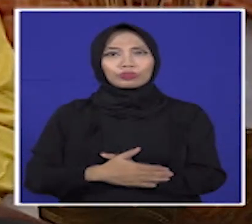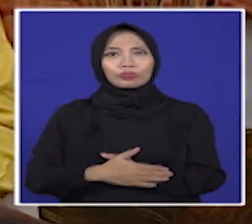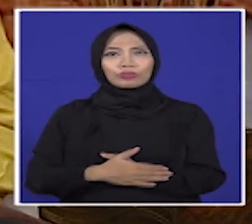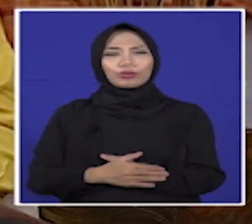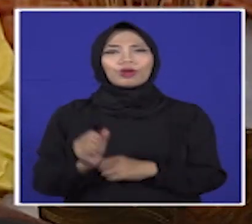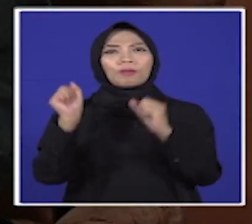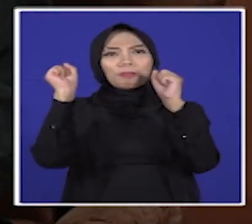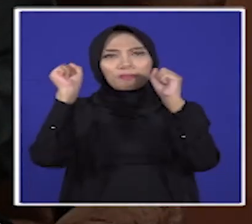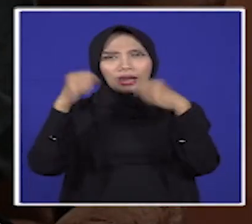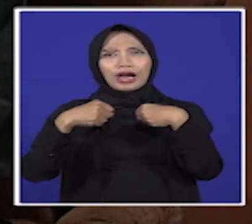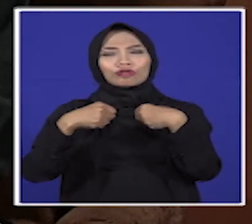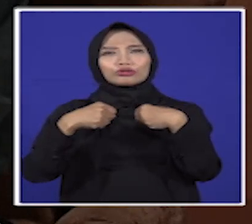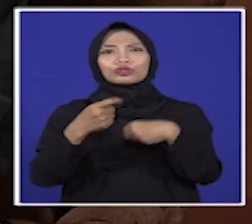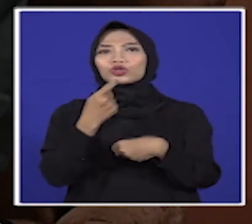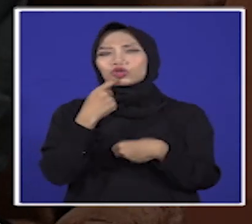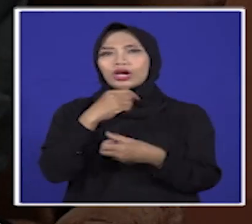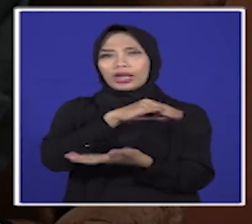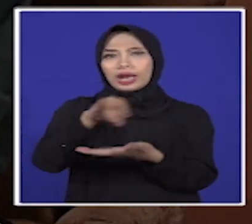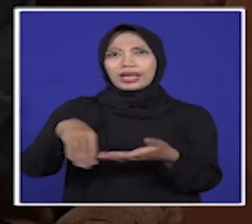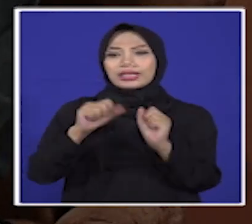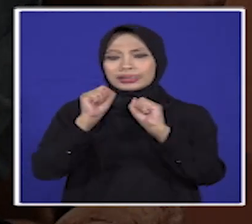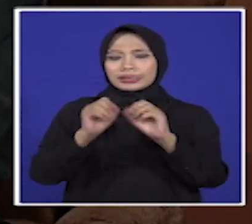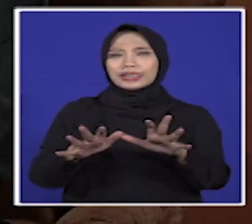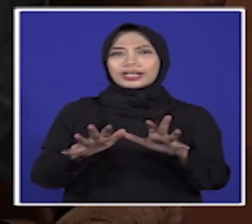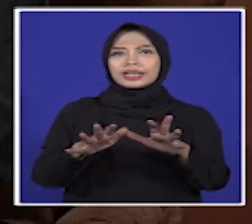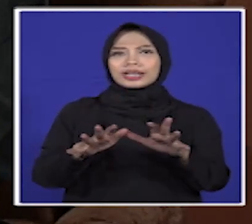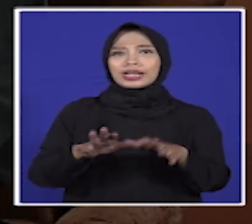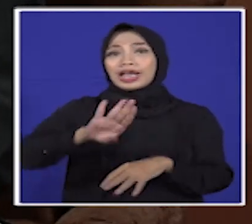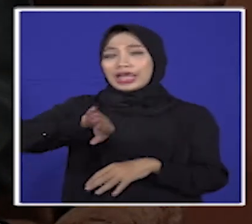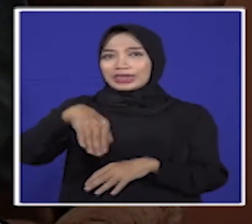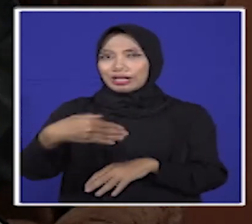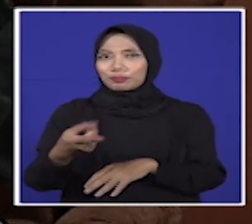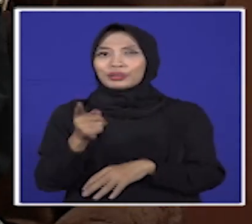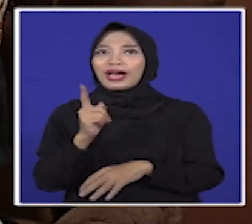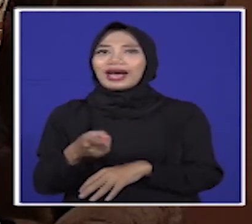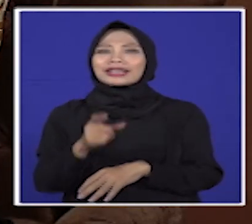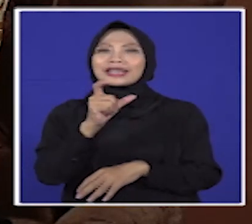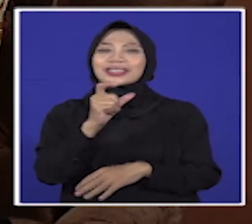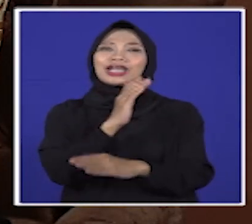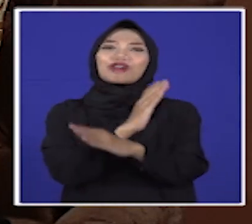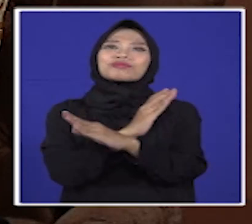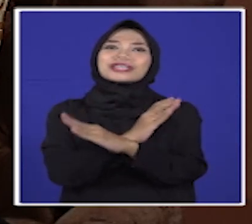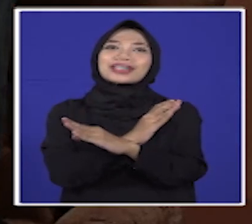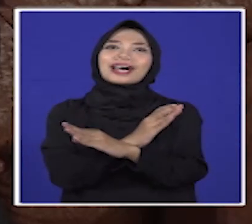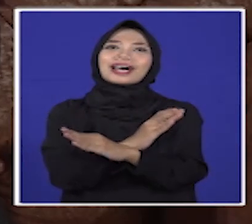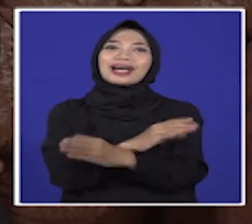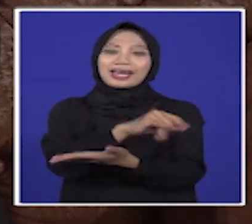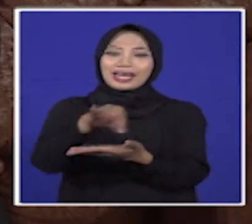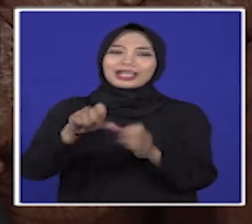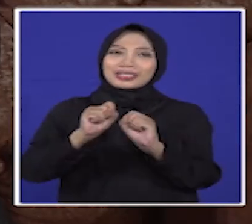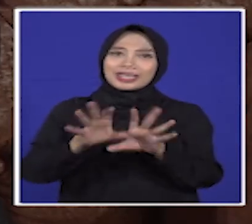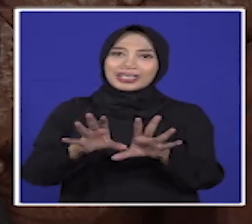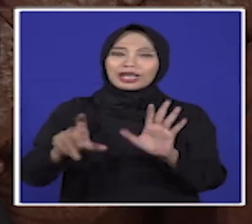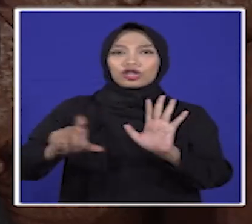adanya sikir, maka Islam pun juga memberikan tuntunan untuk keluar dari sikir itu, gitu loh.